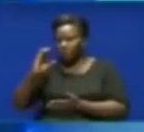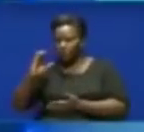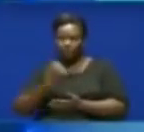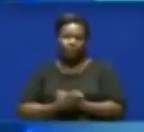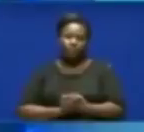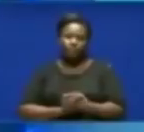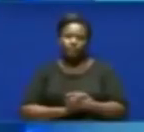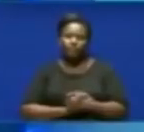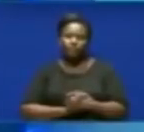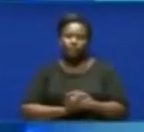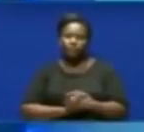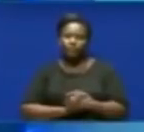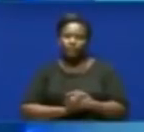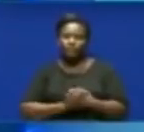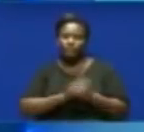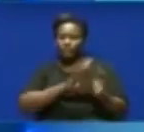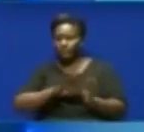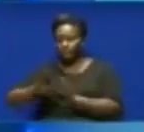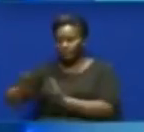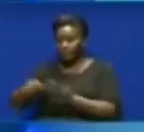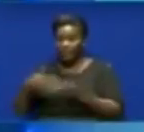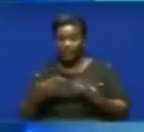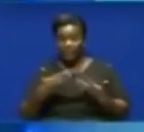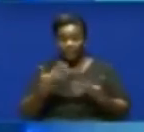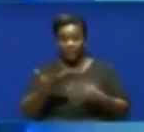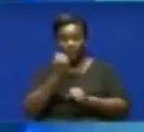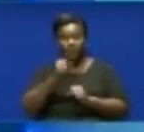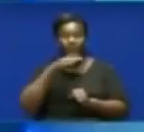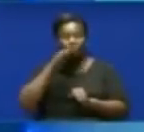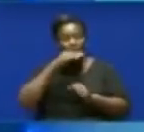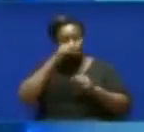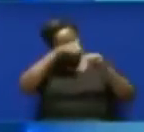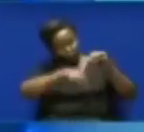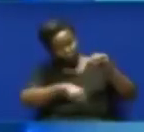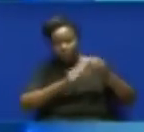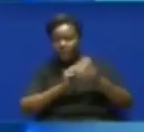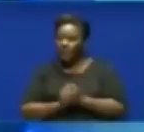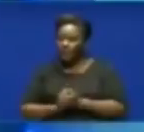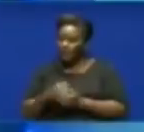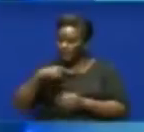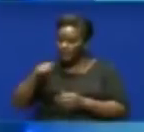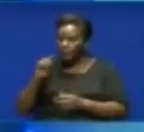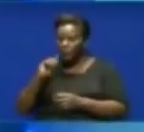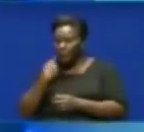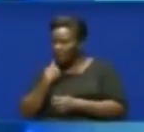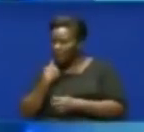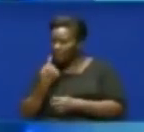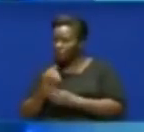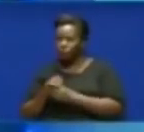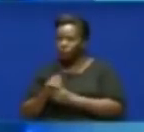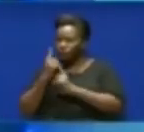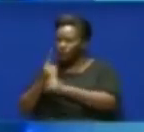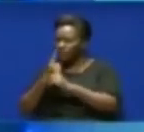Mtazamaji, na sasa tuigeukie hadubini, habari kwa kina na kubwa zaidi. Tunaimulika corona ambayo imekuwa tishio kwa